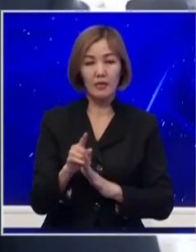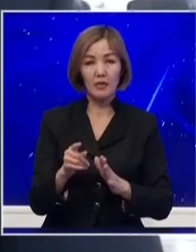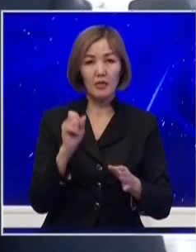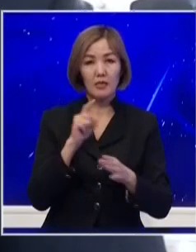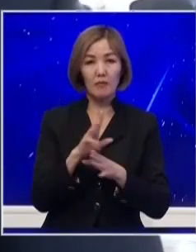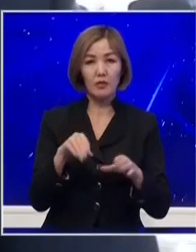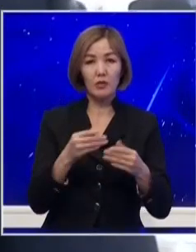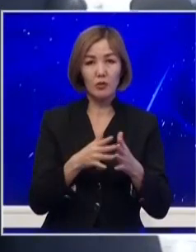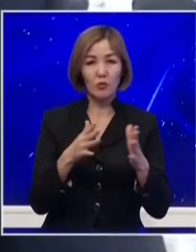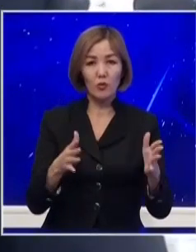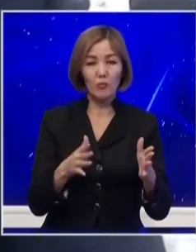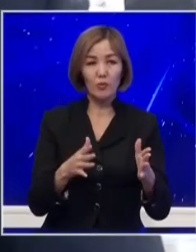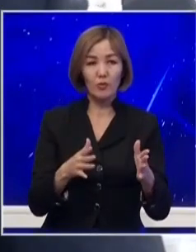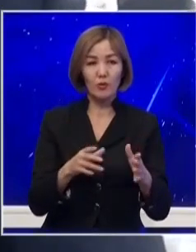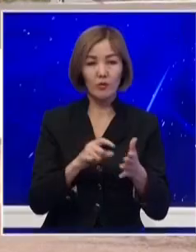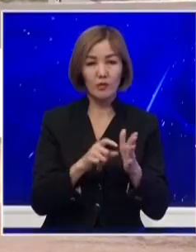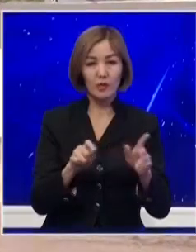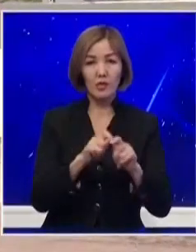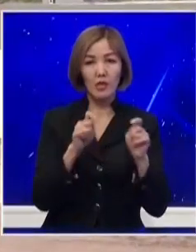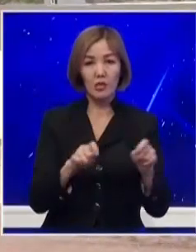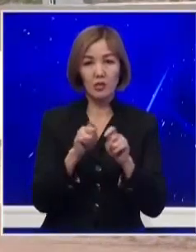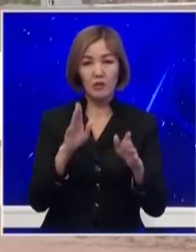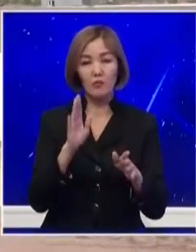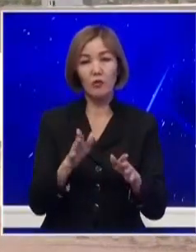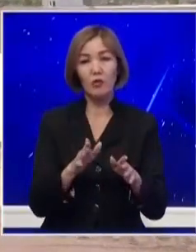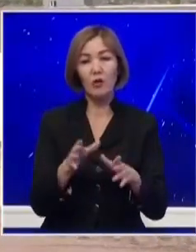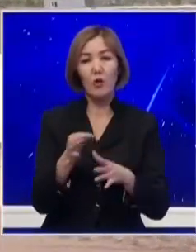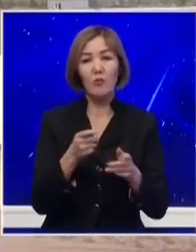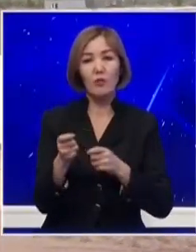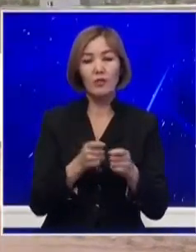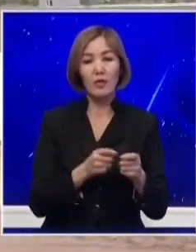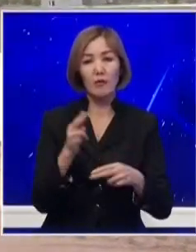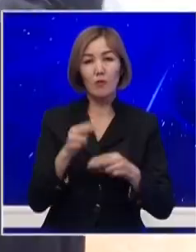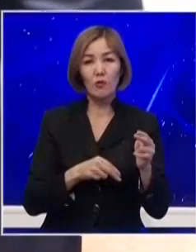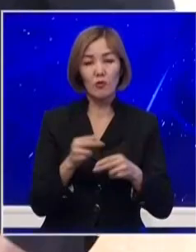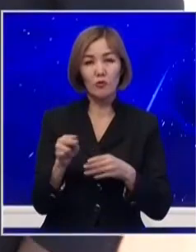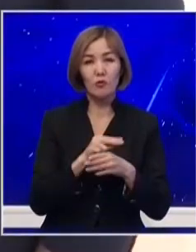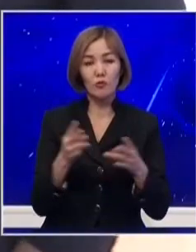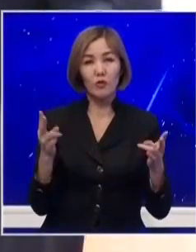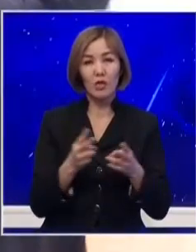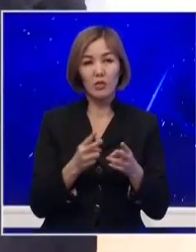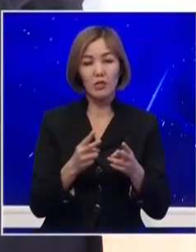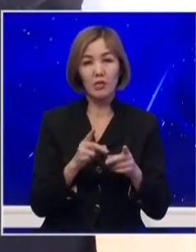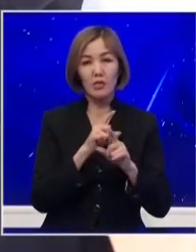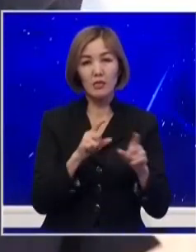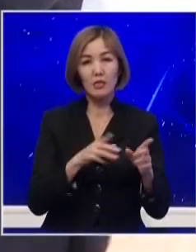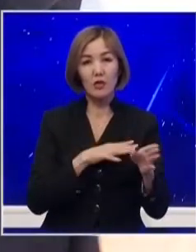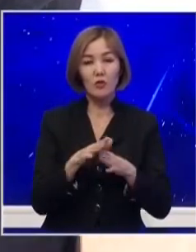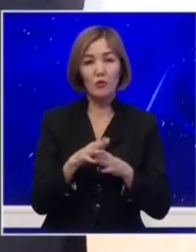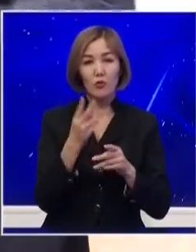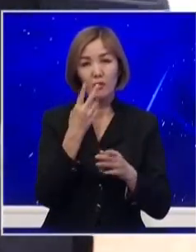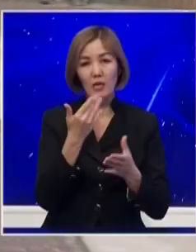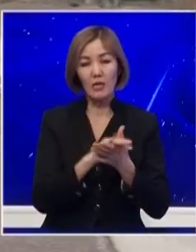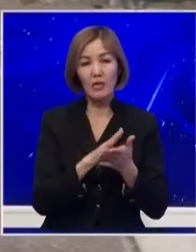көбейгенден цехтар ашыла береді. Осылайша облыс әкімі өңірдегі құрылыс және жөндеуді қажет ететін нысандарды толығымен